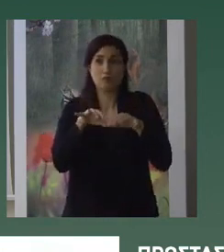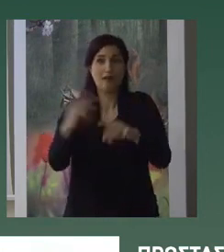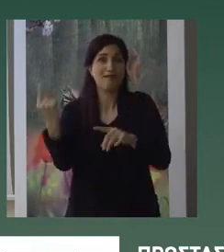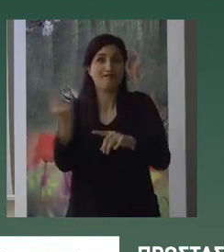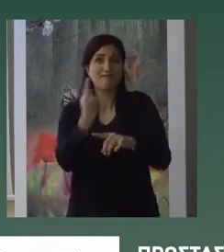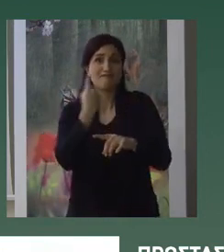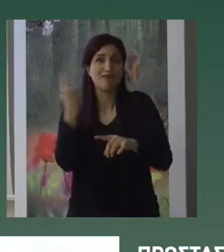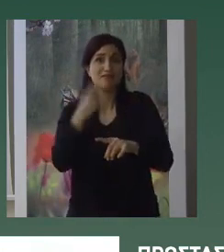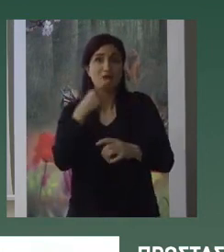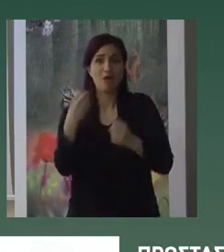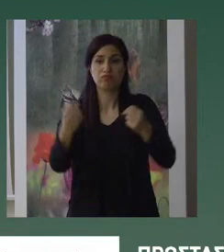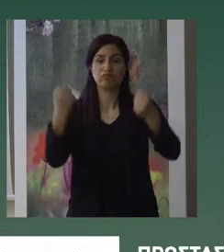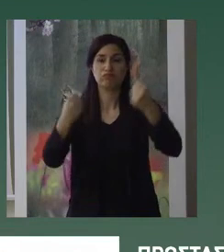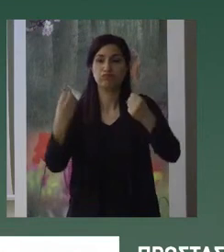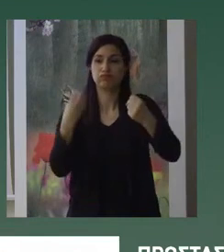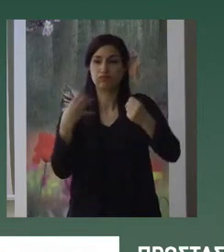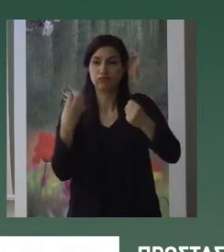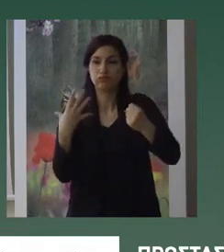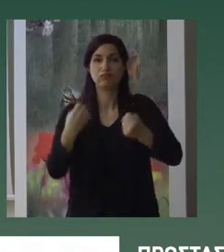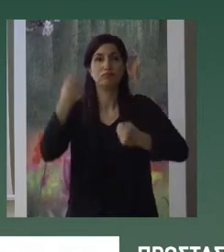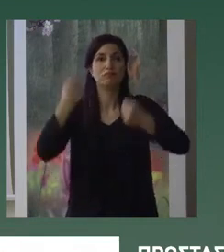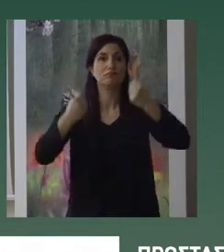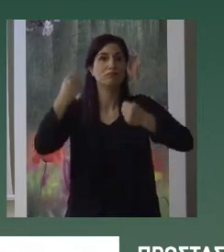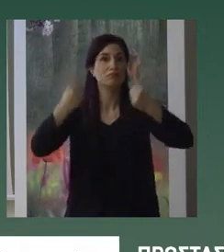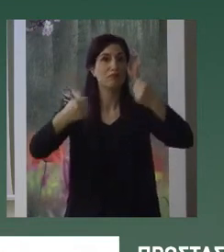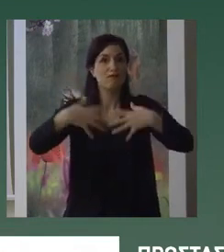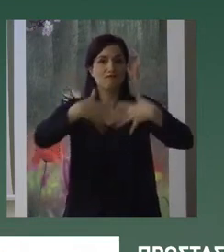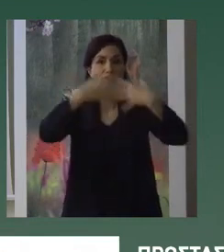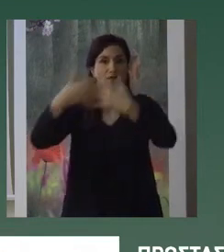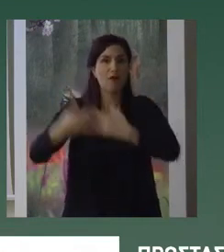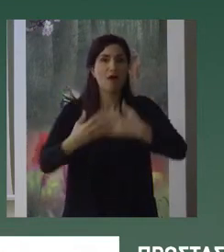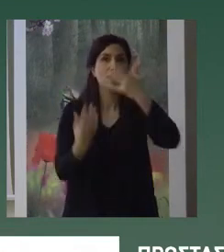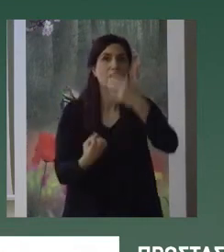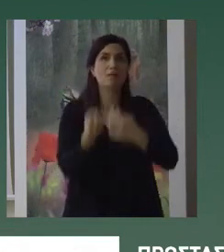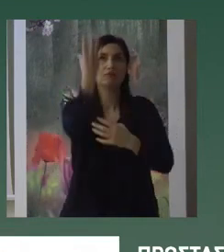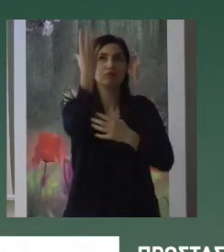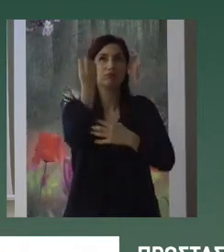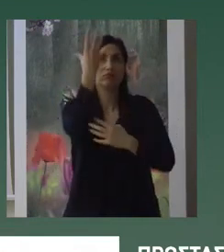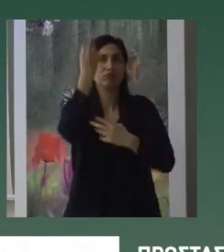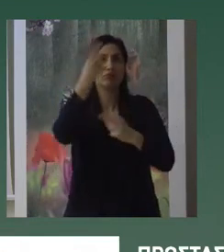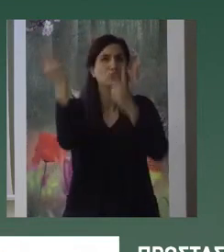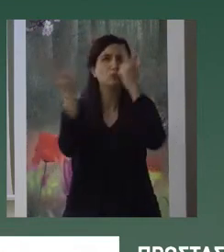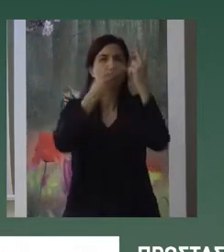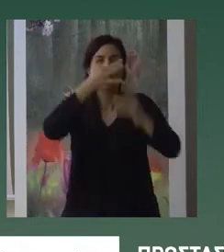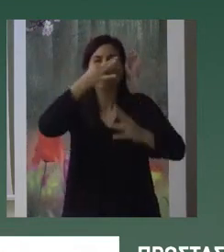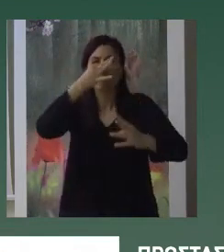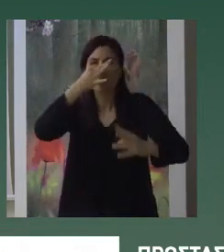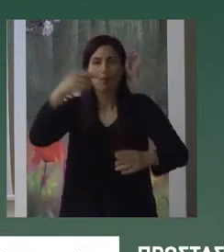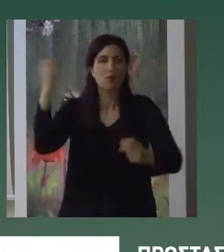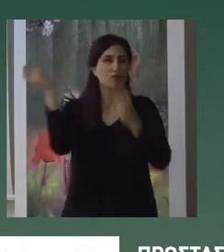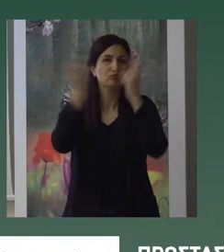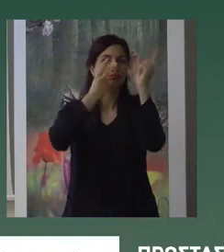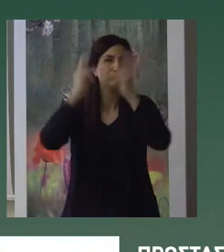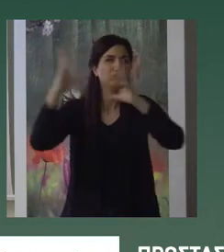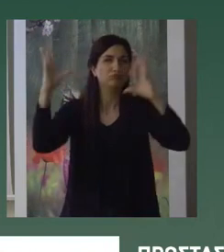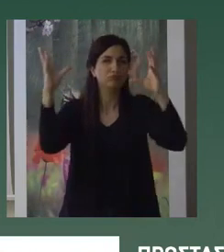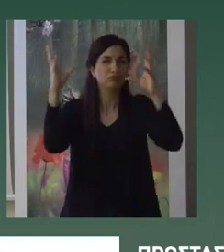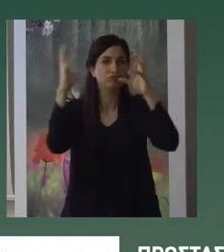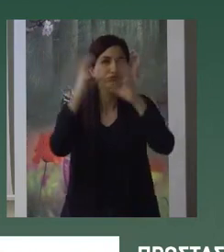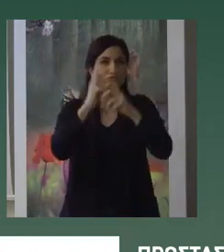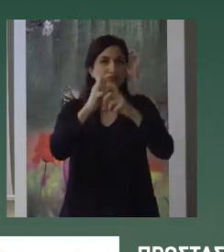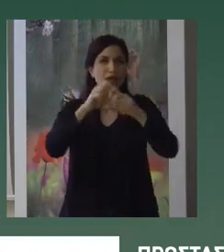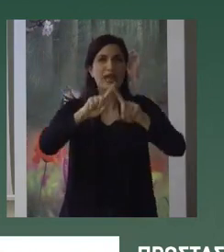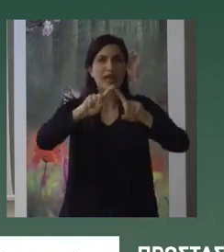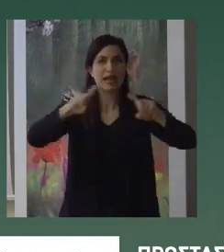όταν θερμαίνονται και ψύχονται, από τις μεταφορές, από τη βιομηχανία που υπάρχει στην εγκύτητα των πόλεων, από τα υλικά που έχουν κατασκευαστεί για τις